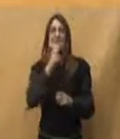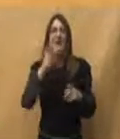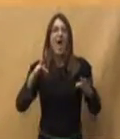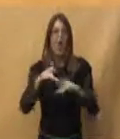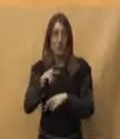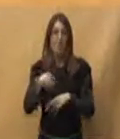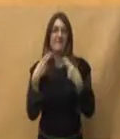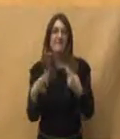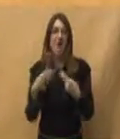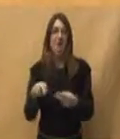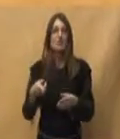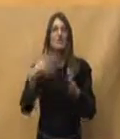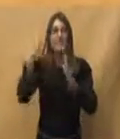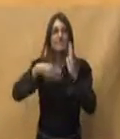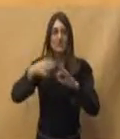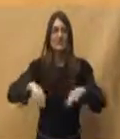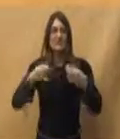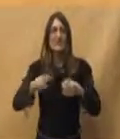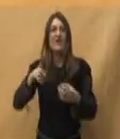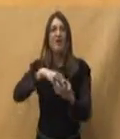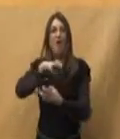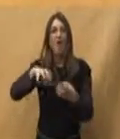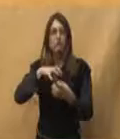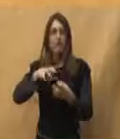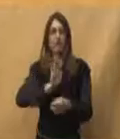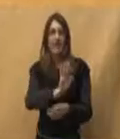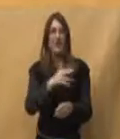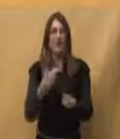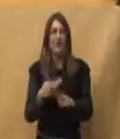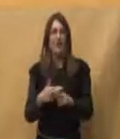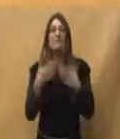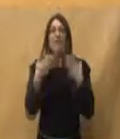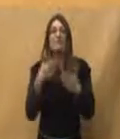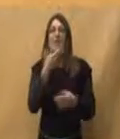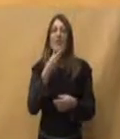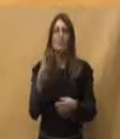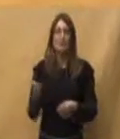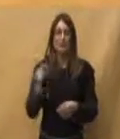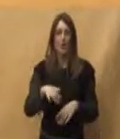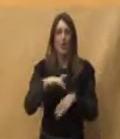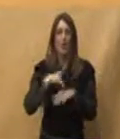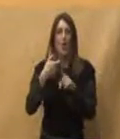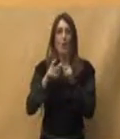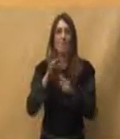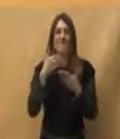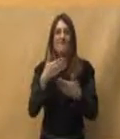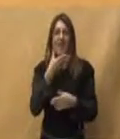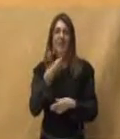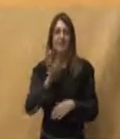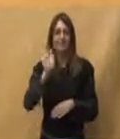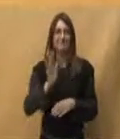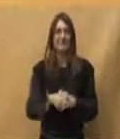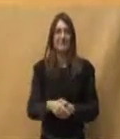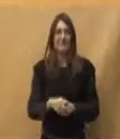što je vrlo važno za psihičko zdravlje i obitelji i tih oboljelih. Hvala vam lijepo, doktor Kulijer. Hvala lijepo. Moram. Hvala vama